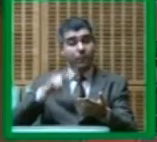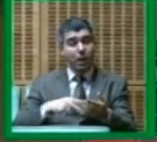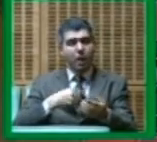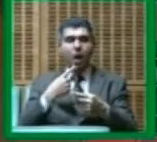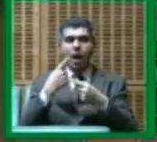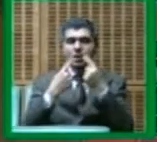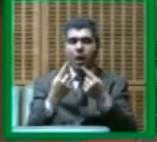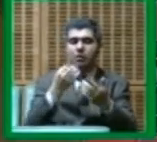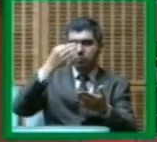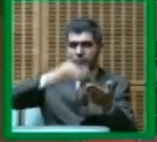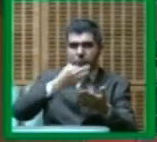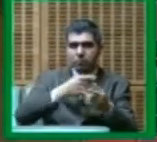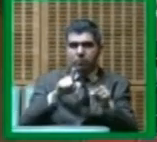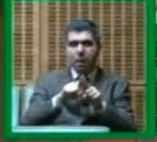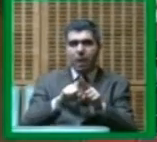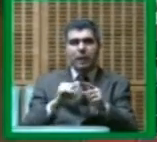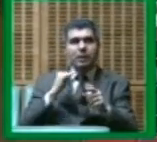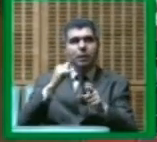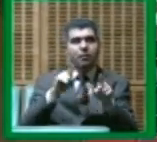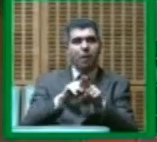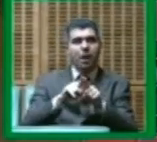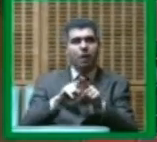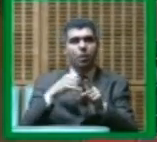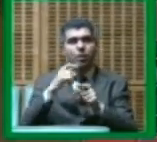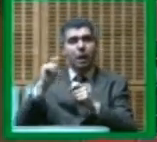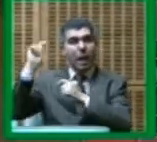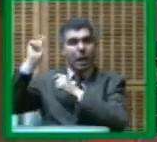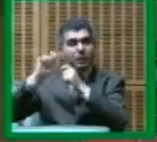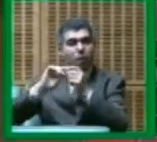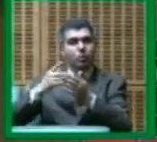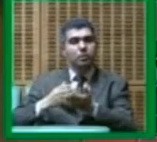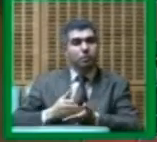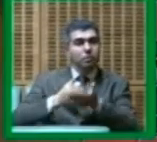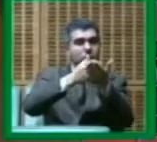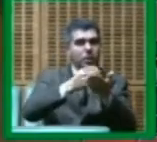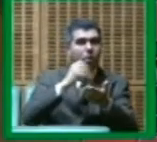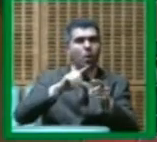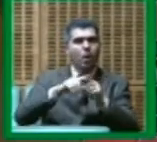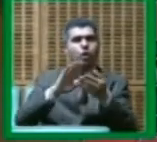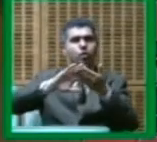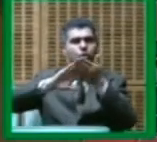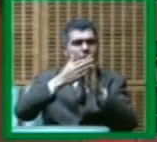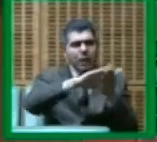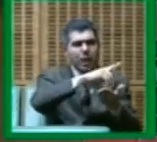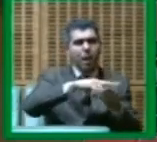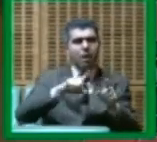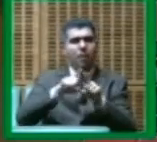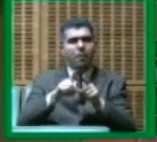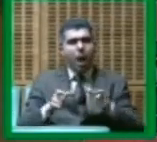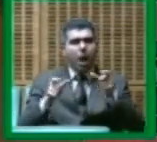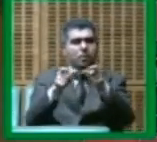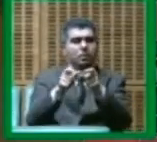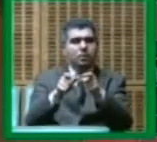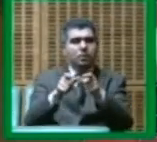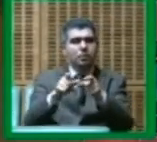متفق معاك، الجيش يتدخل. انا عندي تجربه في الغرب كيفاش كانوا جميع كل شيء يتدخل، المجتمع المدني بحال الدوله تتعبأ. لكن انا